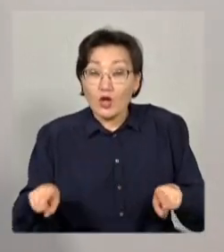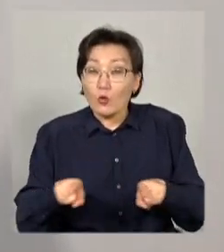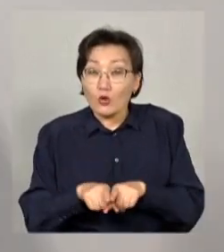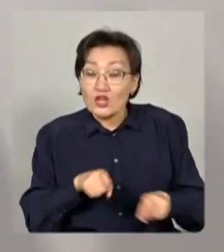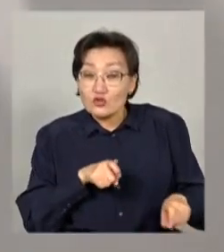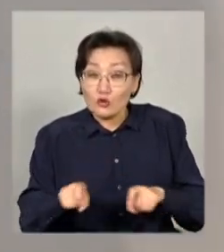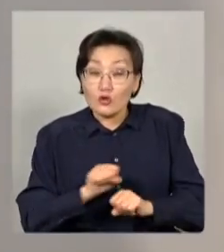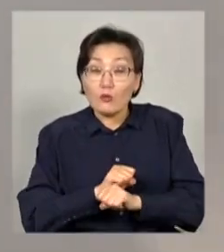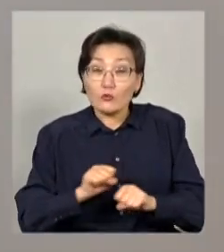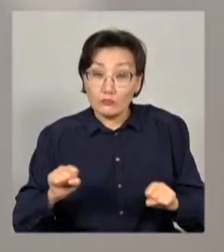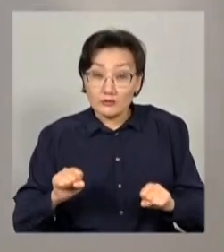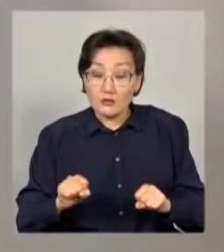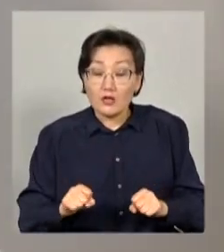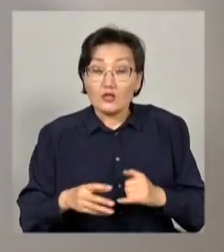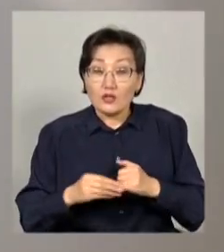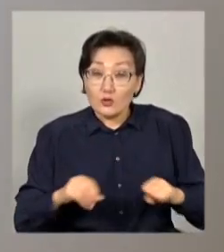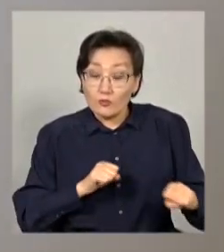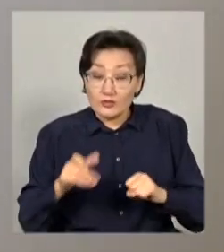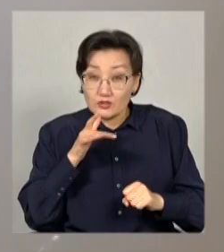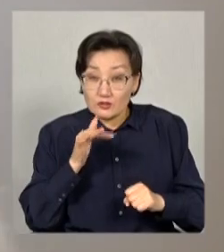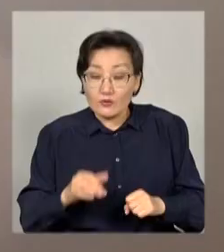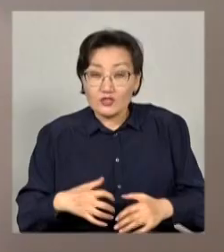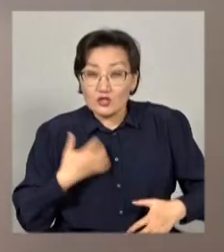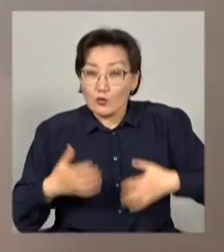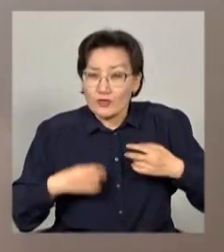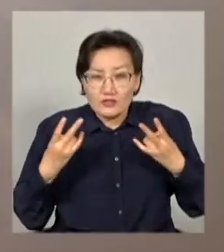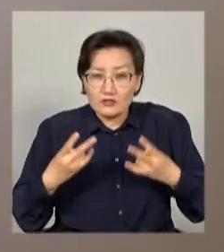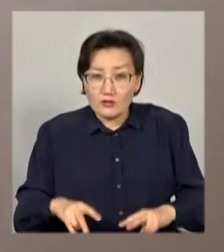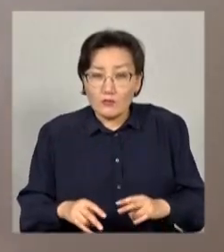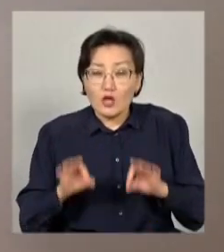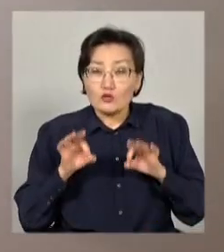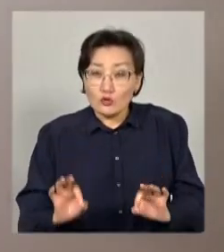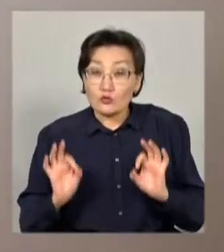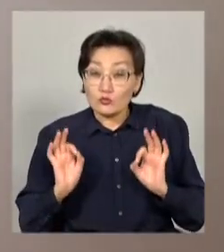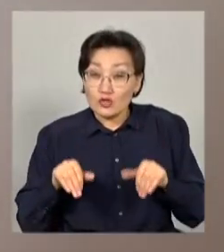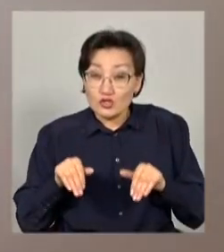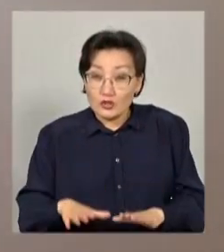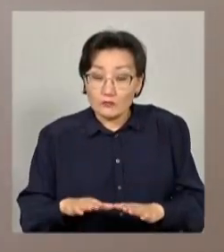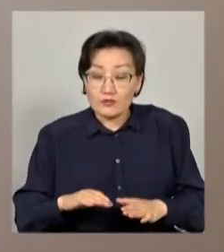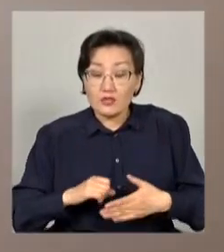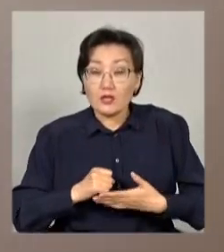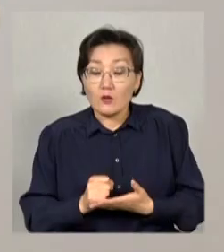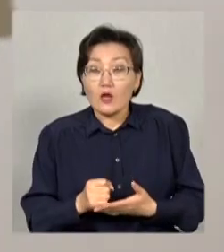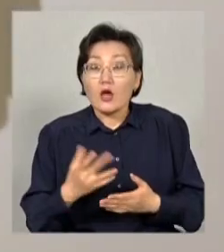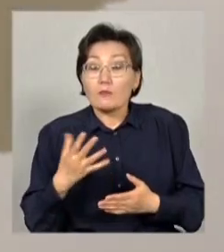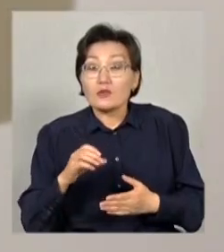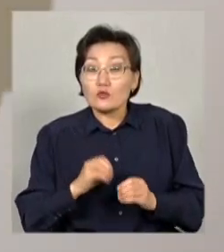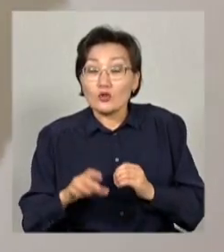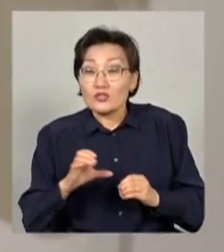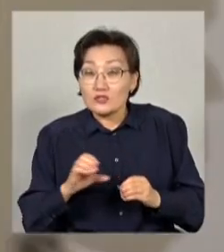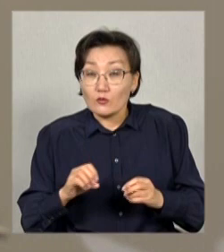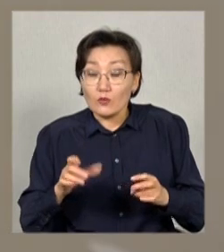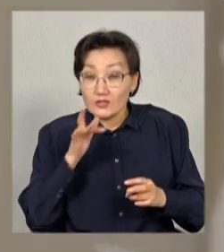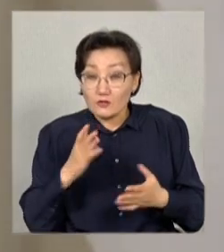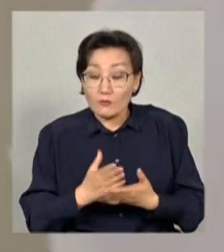істеуге болмайды екен. Дүмпу кезінде үрейге бой алдырмай дұрыс шешім қабылдауыңызға 5-10 секунд уақытыңыз бар.